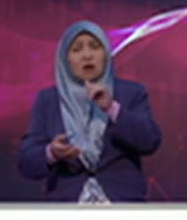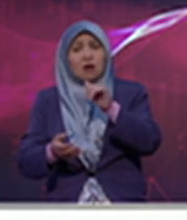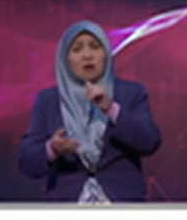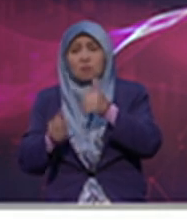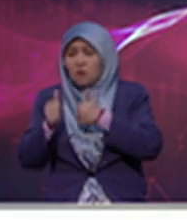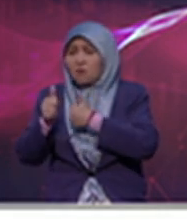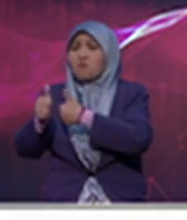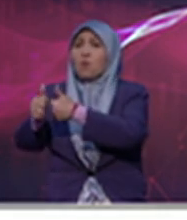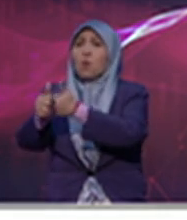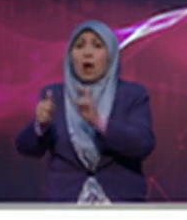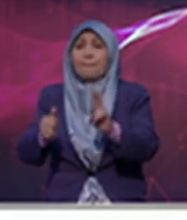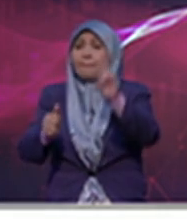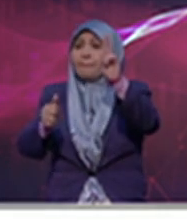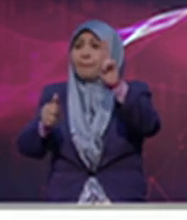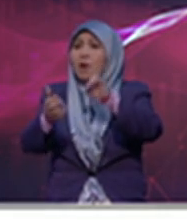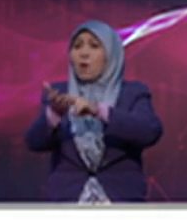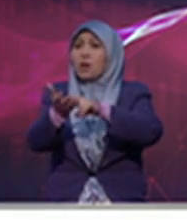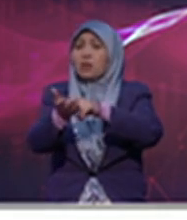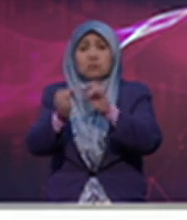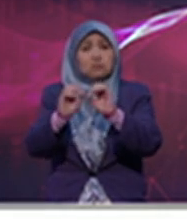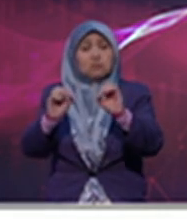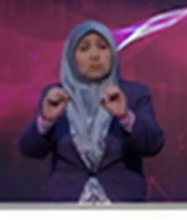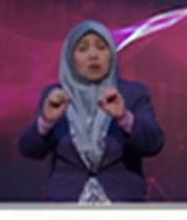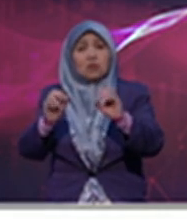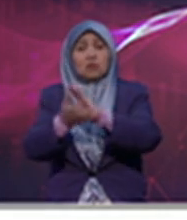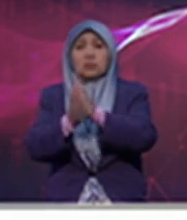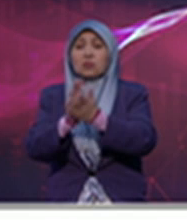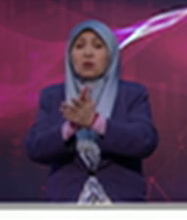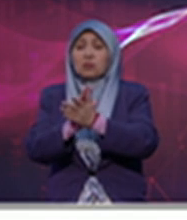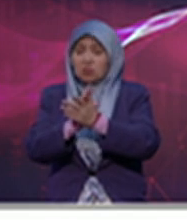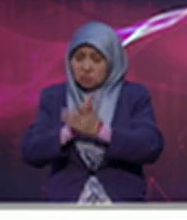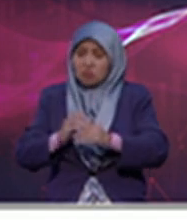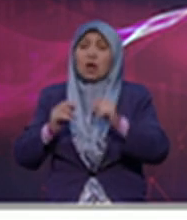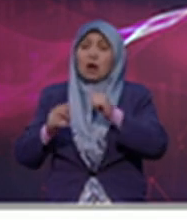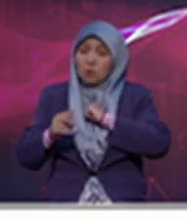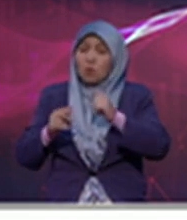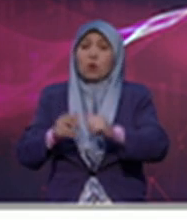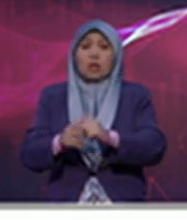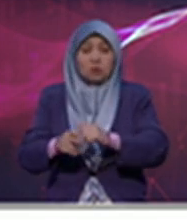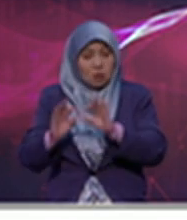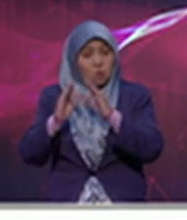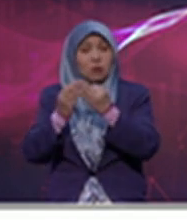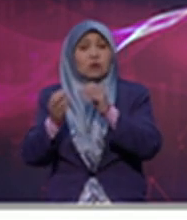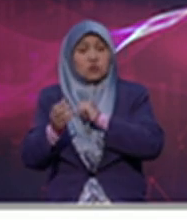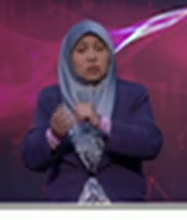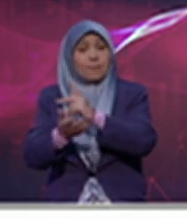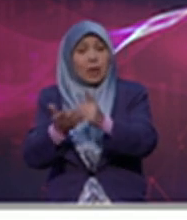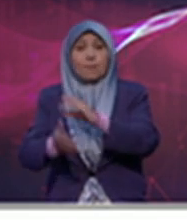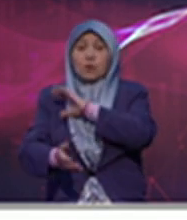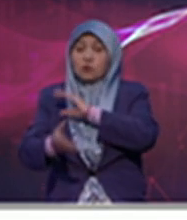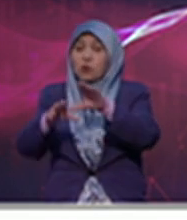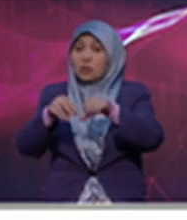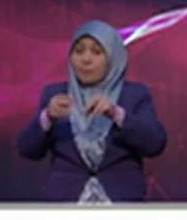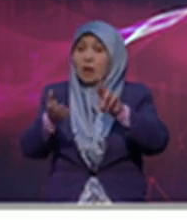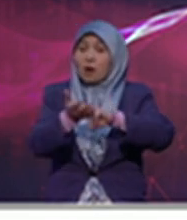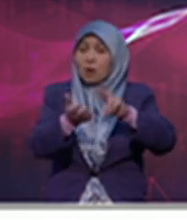menyusuli rawatan seterusnya. Okey. Ini diserahkan oleh pihak keluarga sendiri dan kita akan rujuk pada pihak polis untuk dapatkan laporan